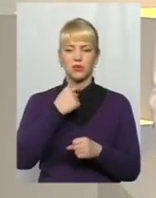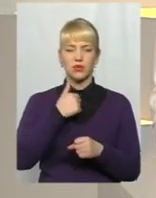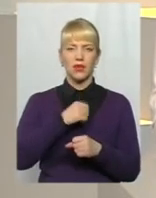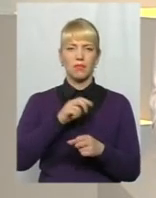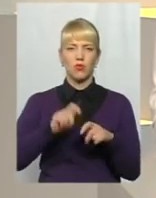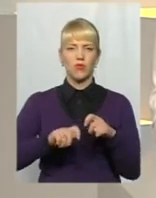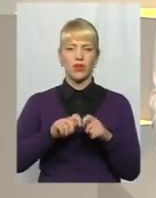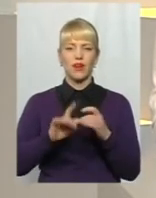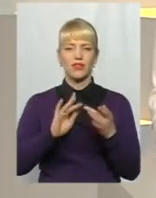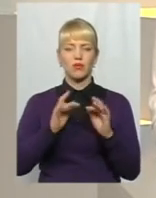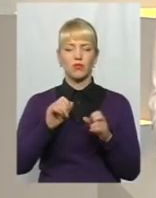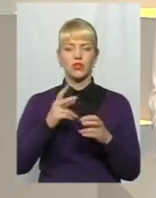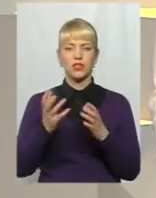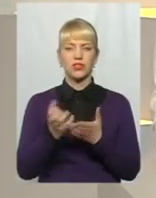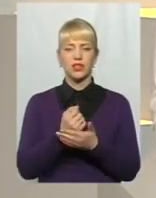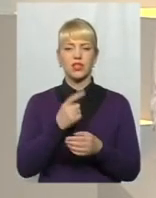в інтернеті і повідомити про